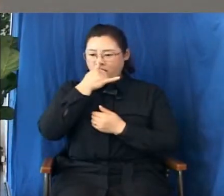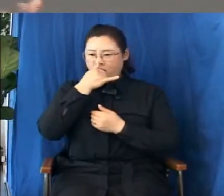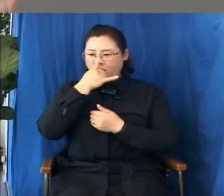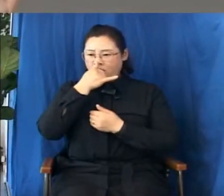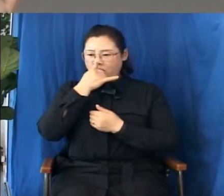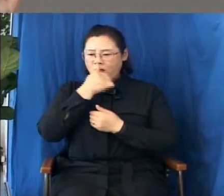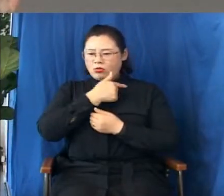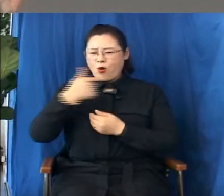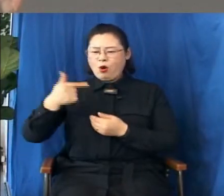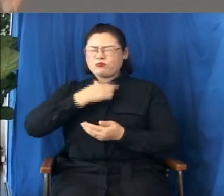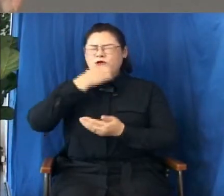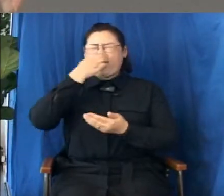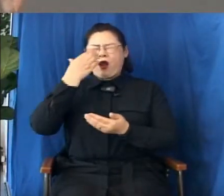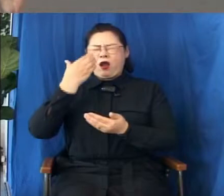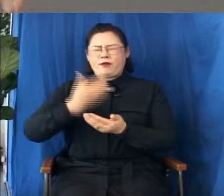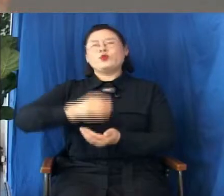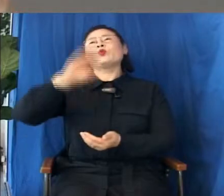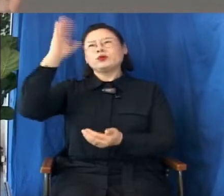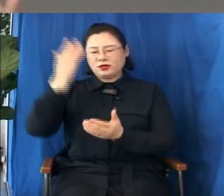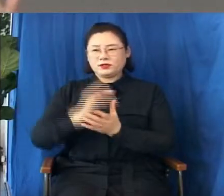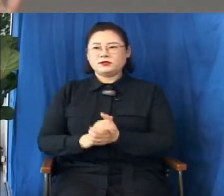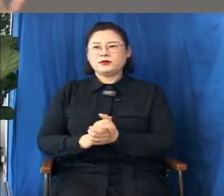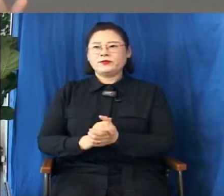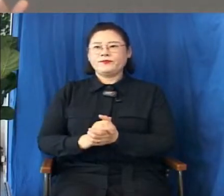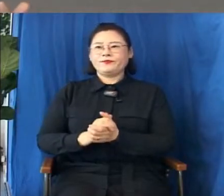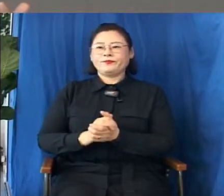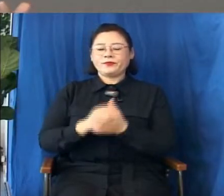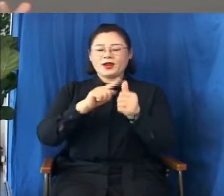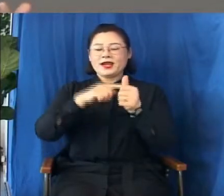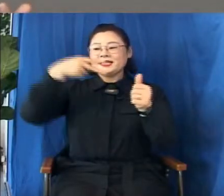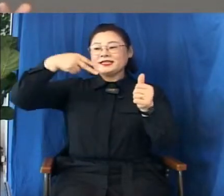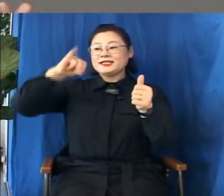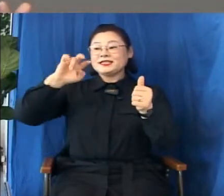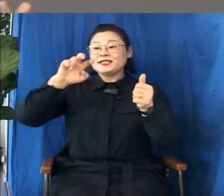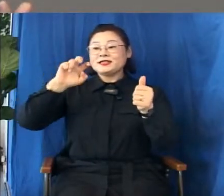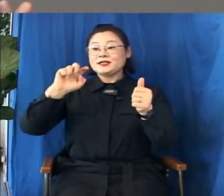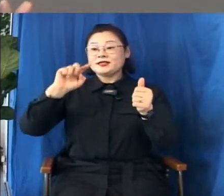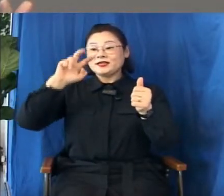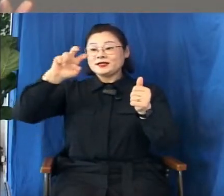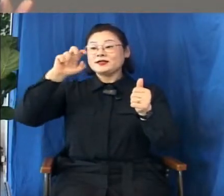얼마나 벅찼을까요? 이분이 집에 가서 얘기했을까요?